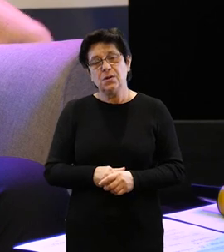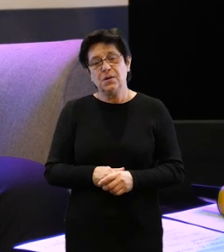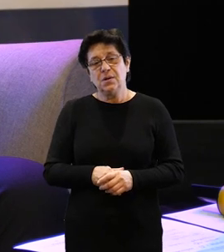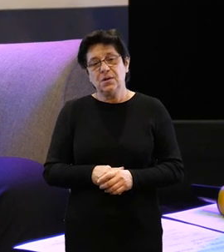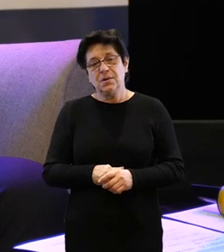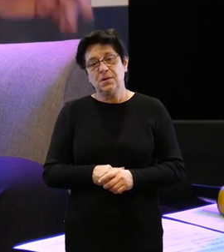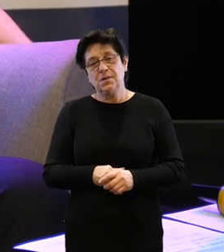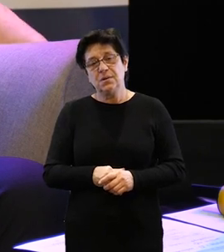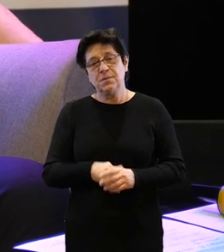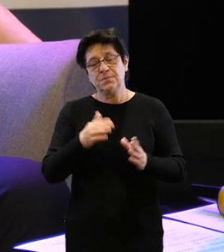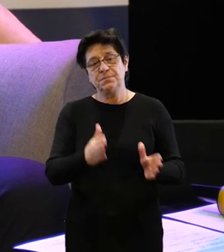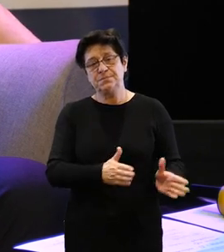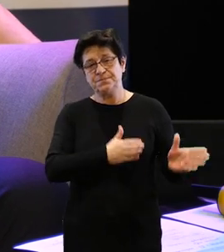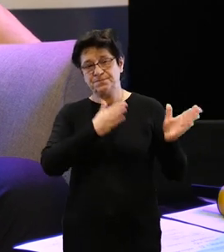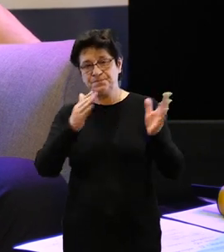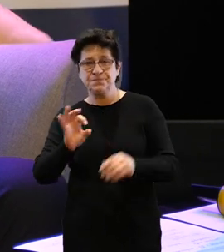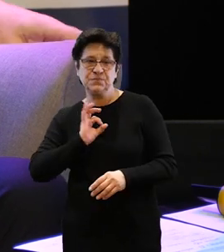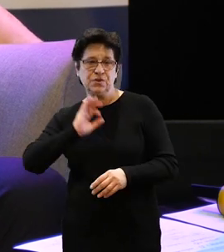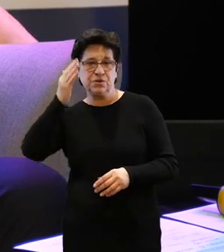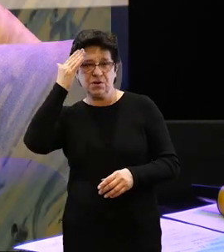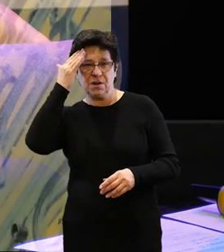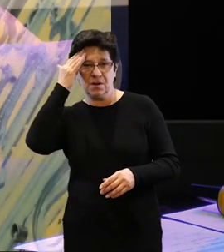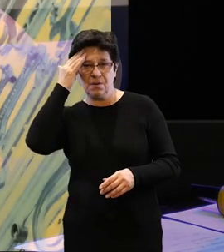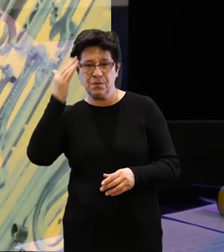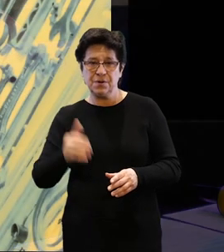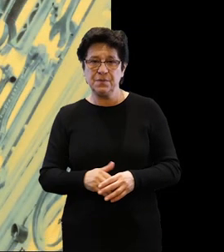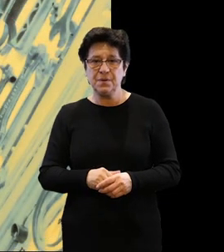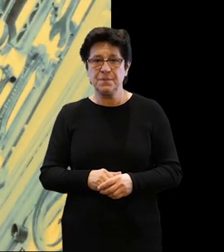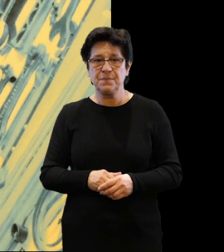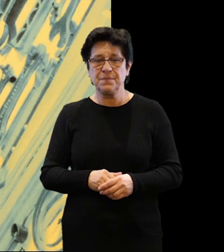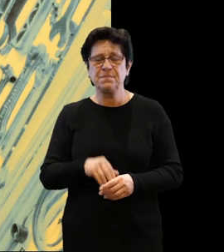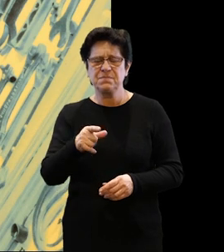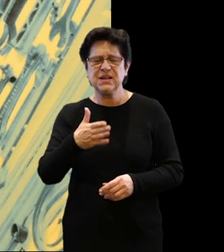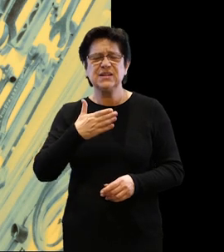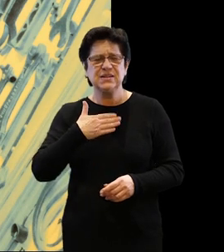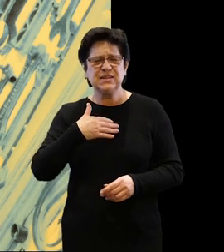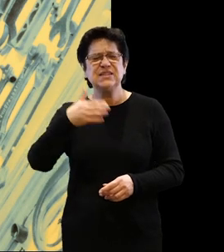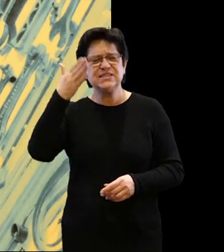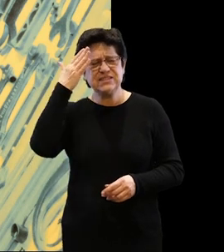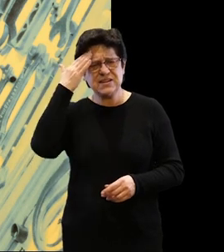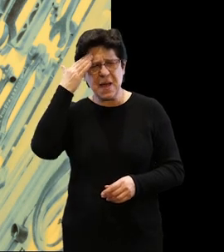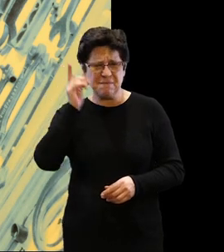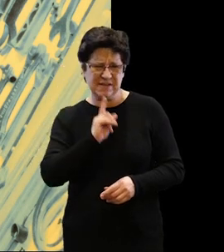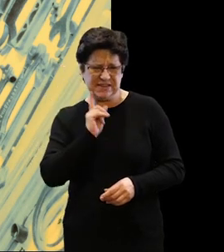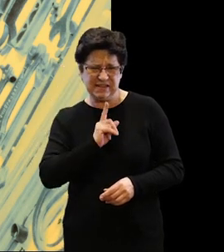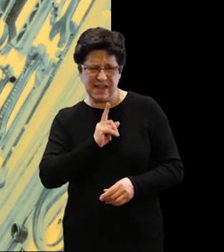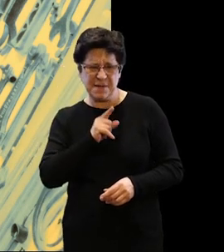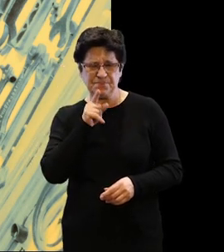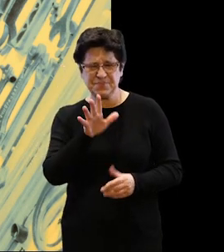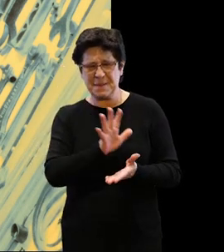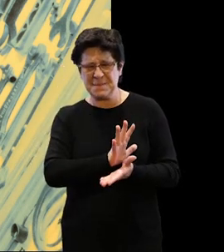zdolność kolejny m znajomy Powiem tak znam faceta co najmniej 15 lat